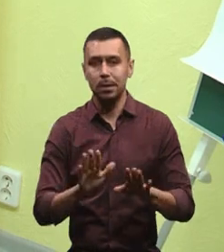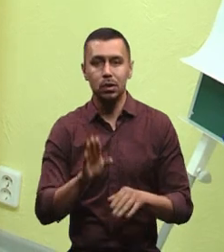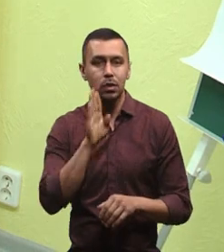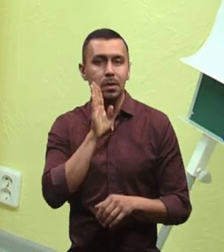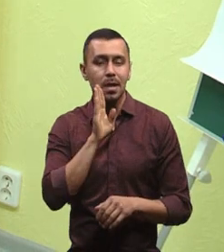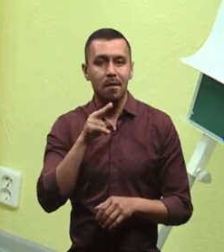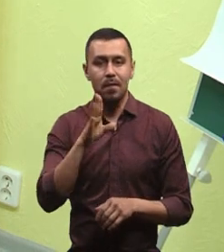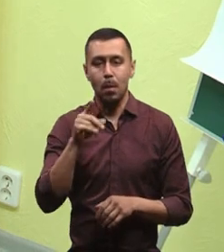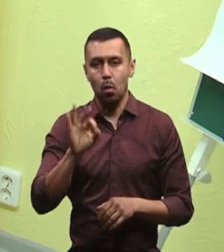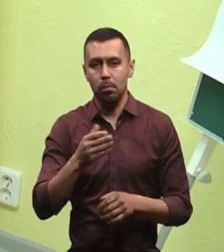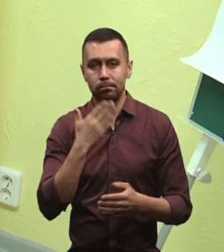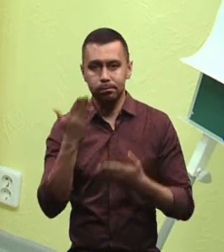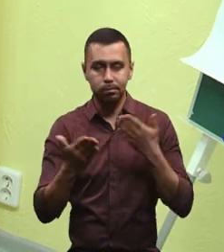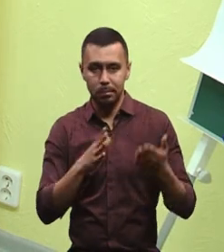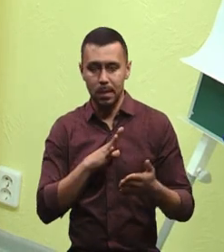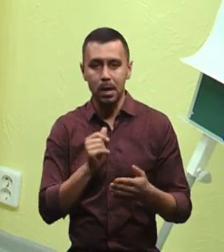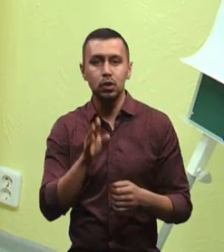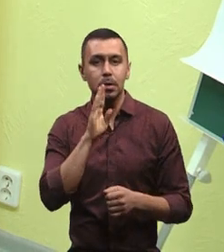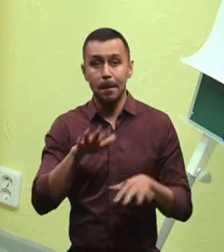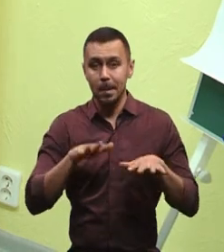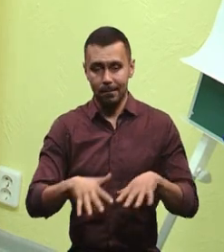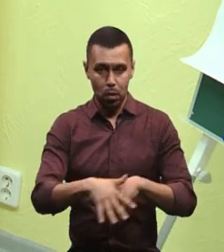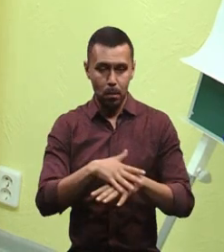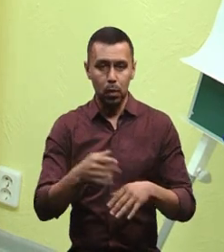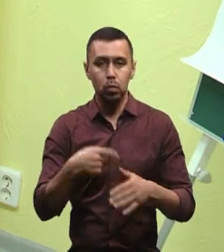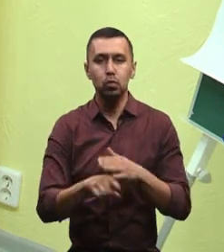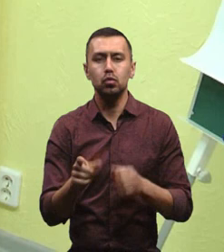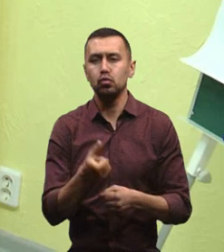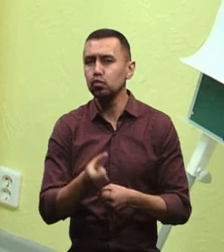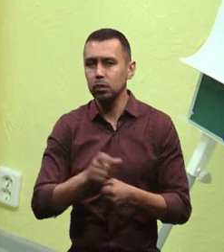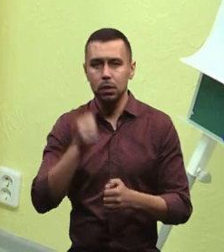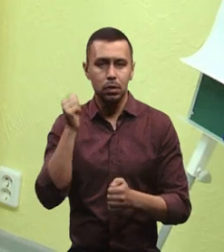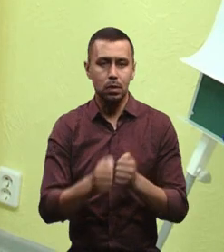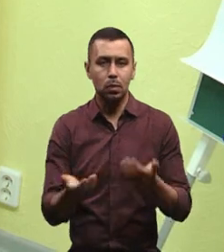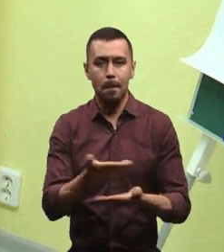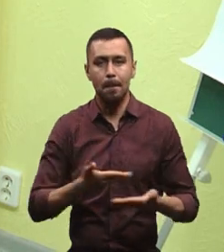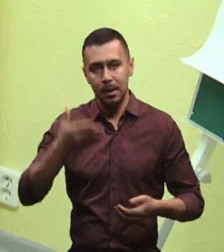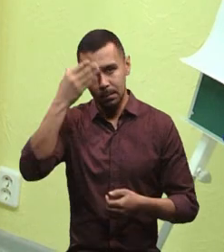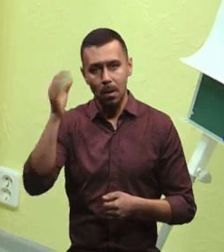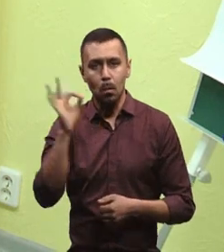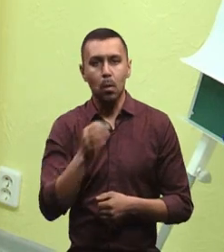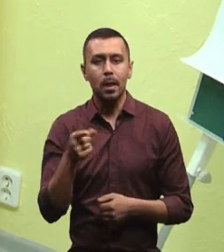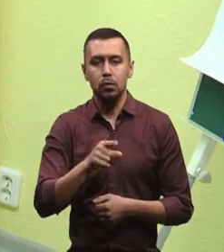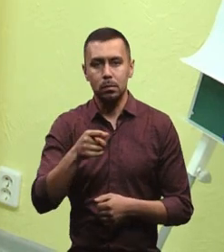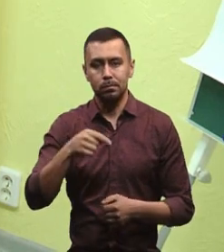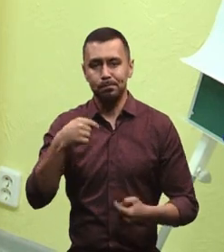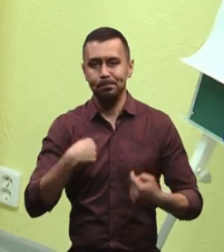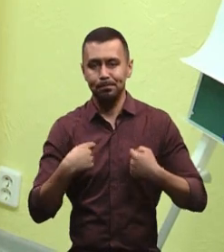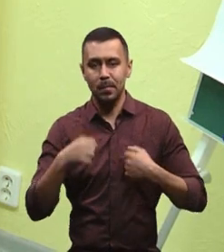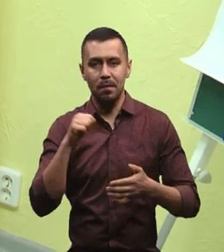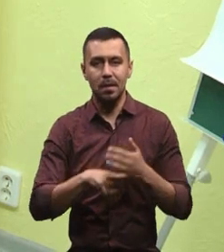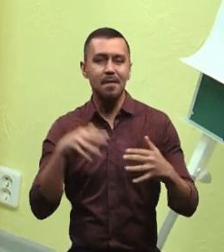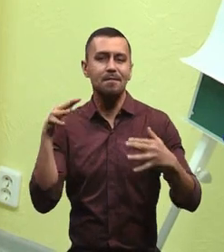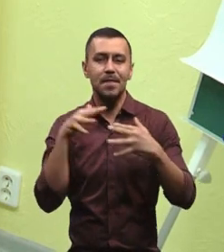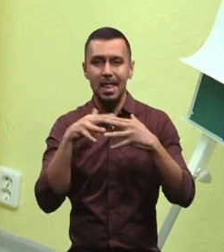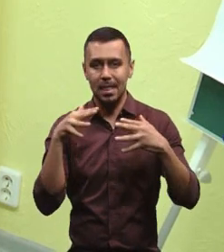ВПО опитувалися, а й жінки місцевих громад, бо дуже часто ми забуваємо про те, що постраждали від військового